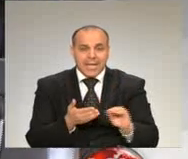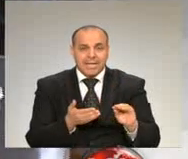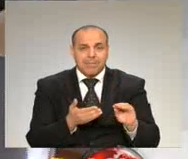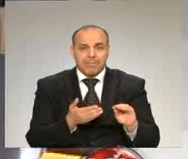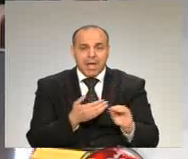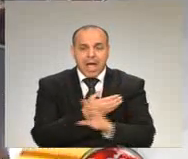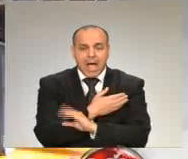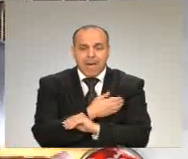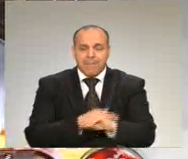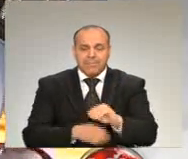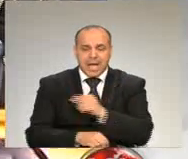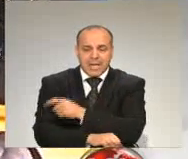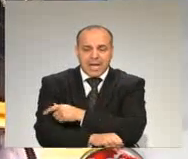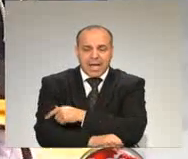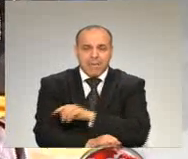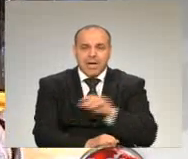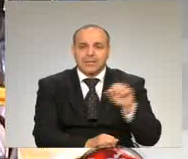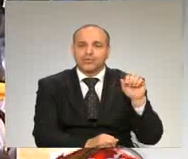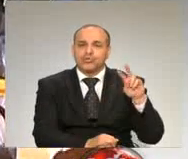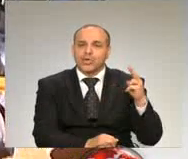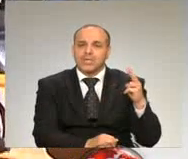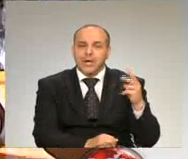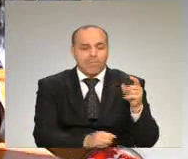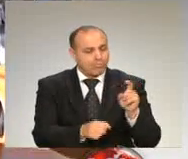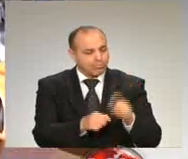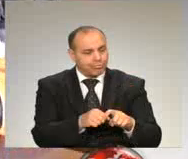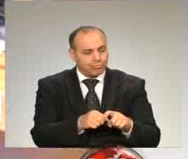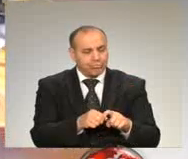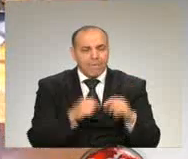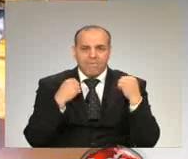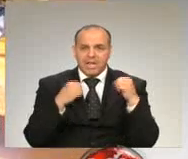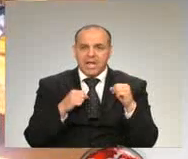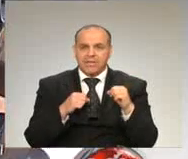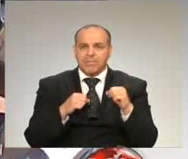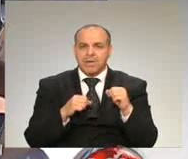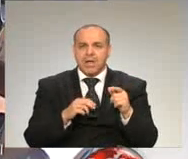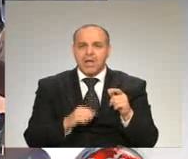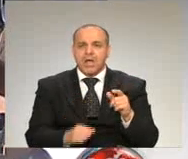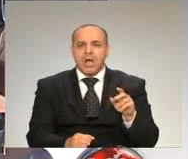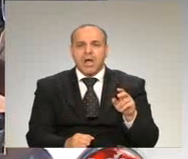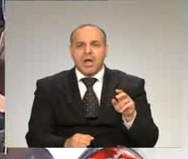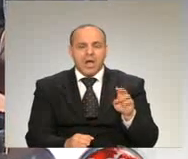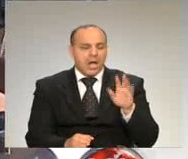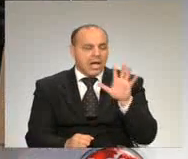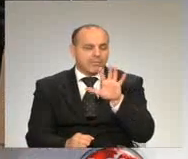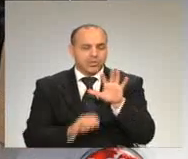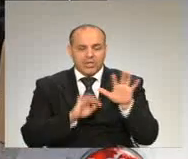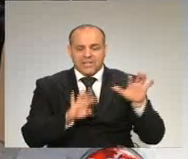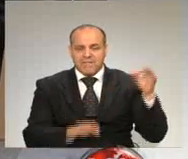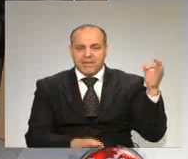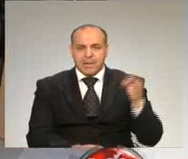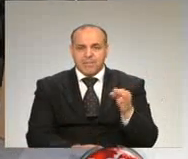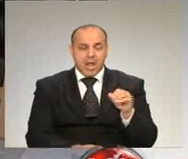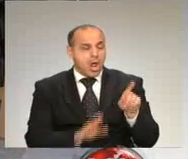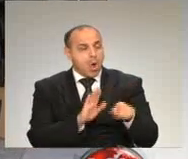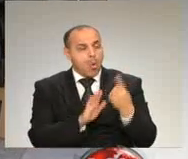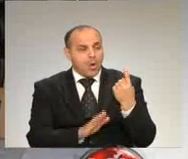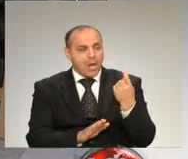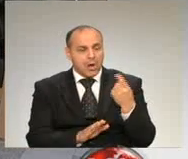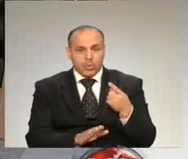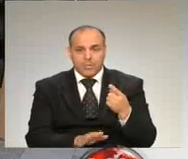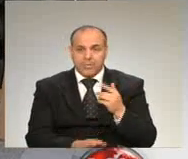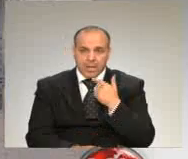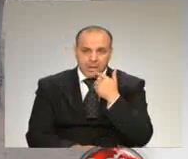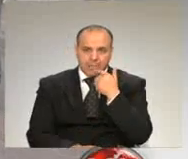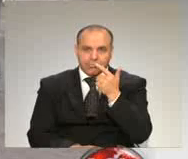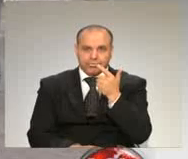النقابة العامة للتعليم الثانوي أن نسبة المشاركة في الإضراب فاقت 95% في يومه الأول. من